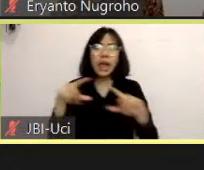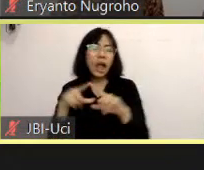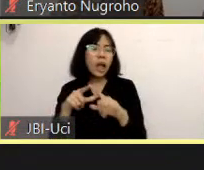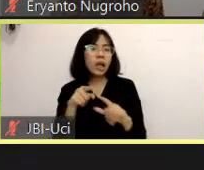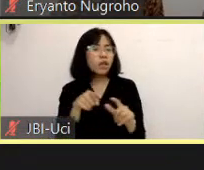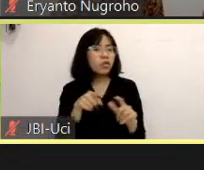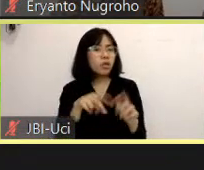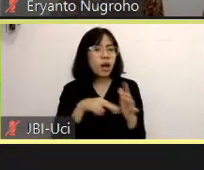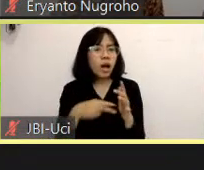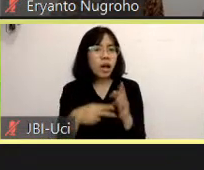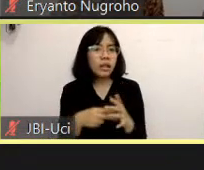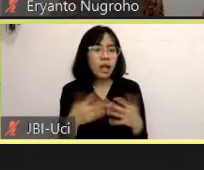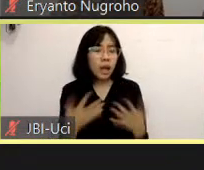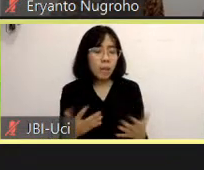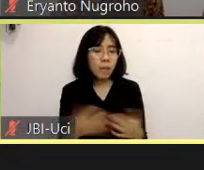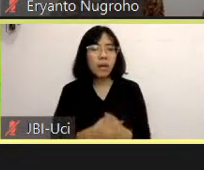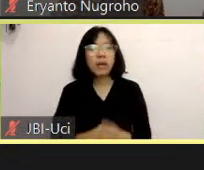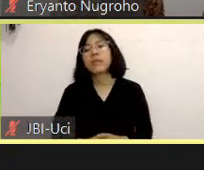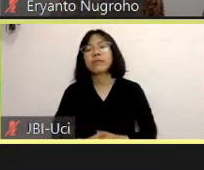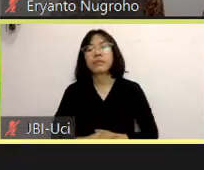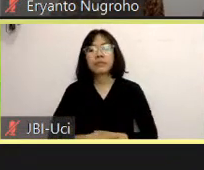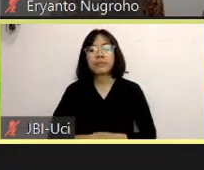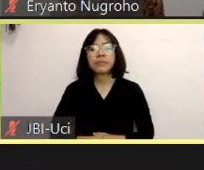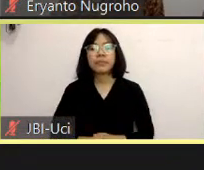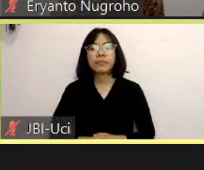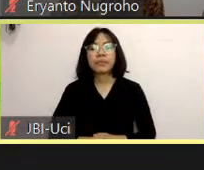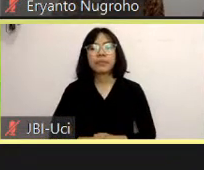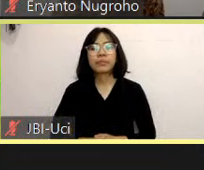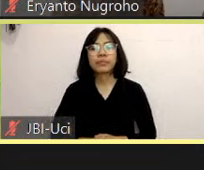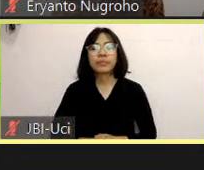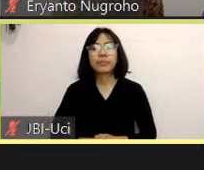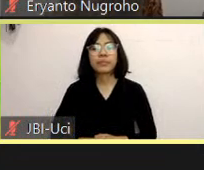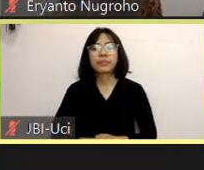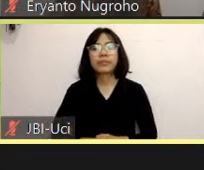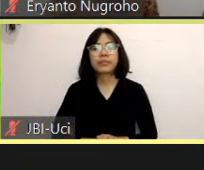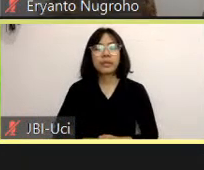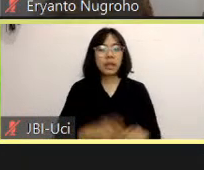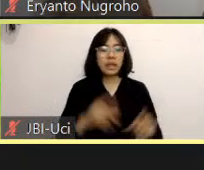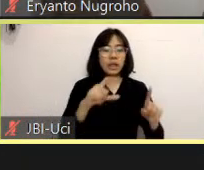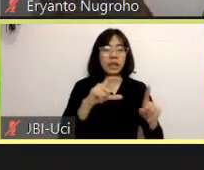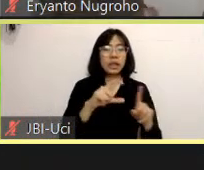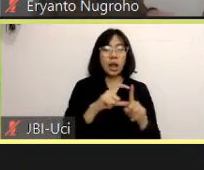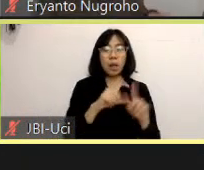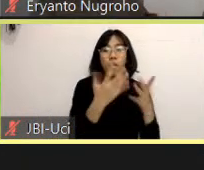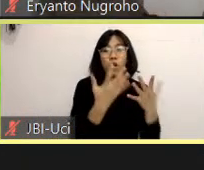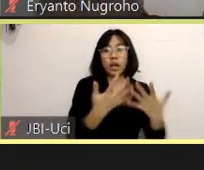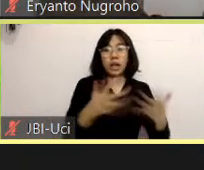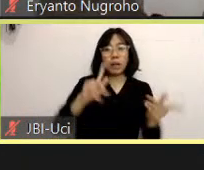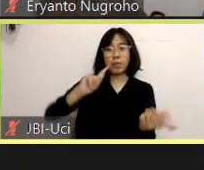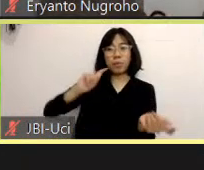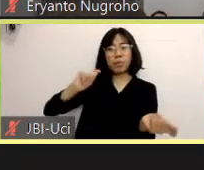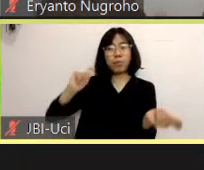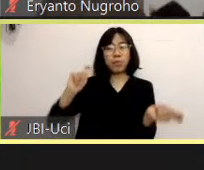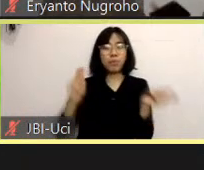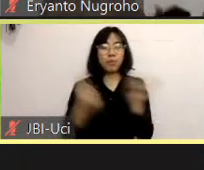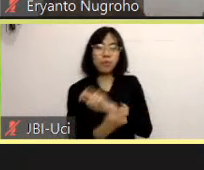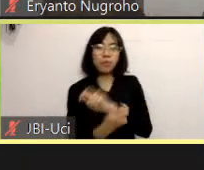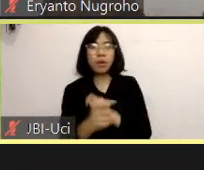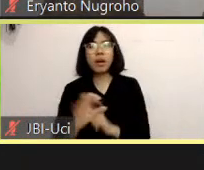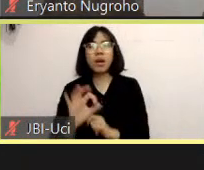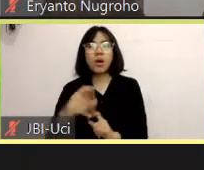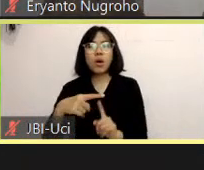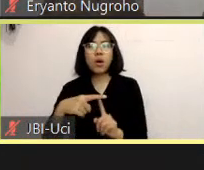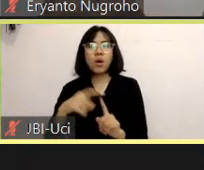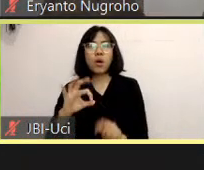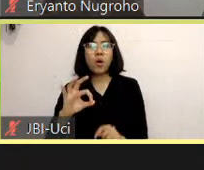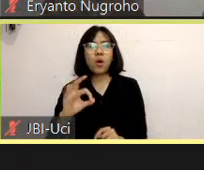kemunduran demokrasi atau transisi dari demokrasi menuju otoritarianisme yang paling sering terjadi, yang paling sering